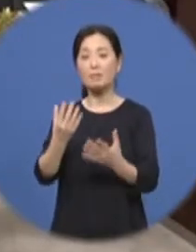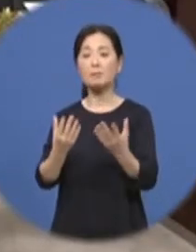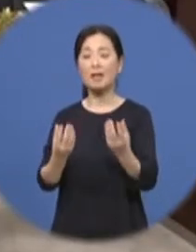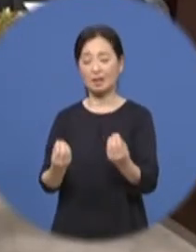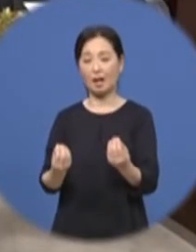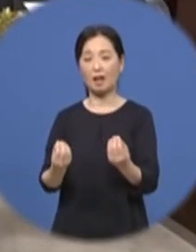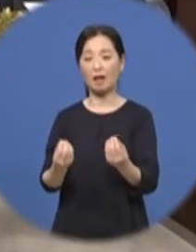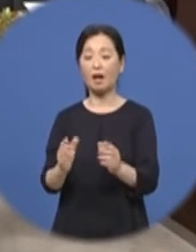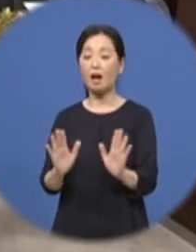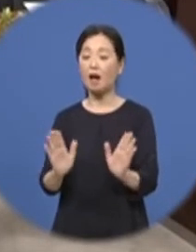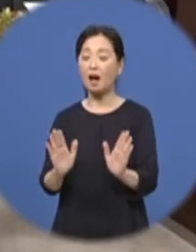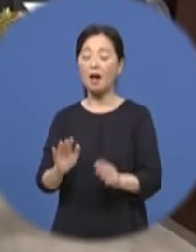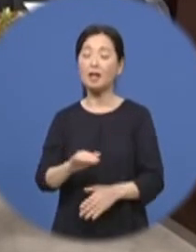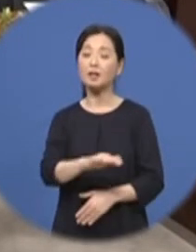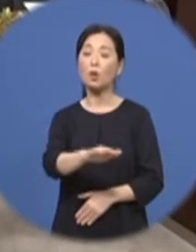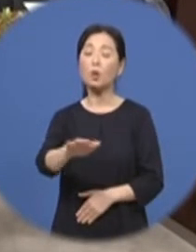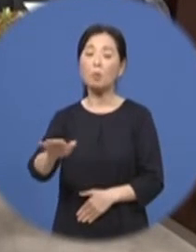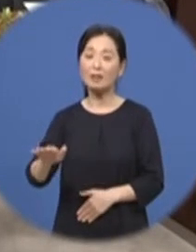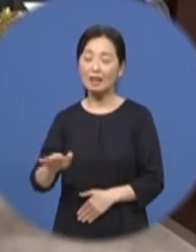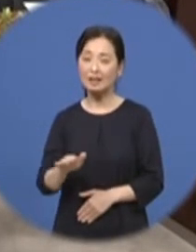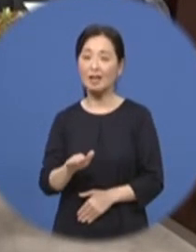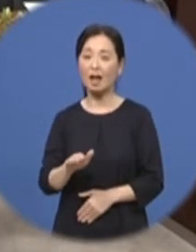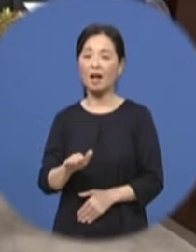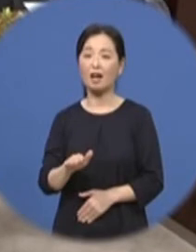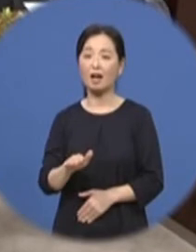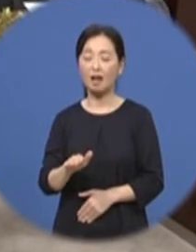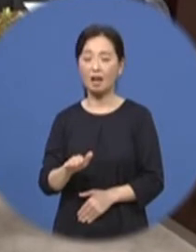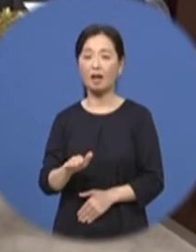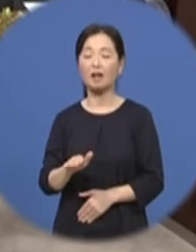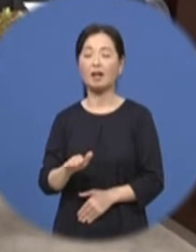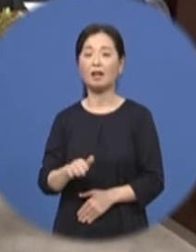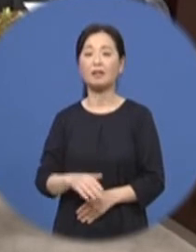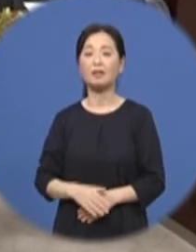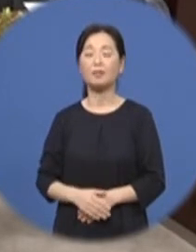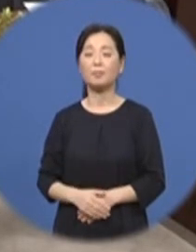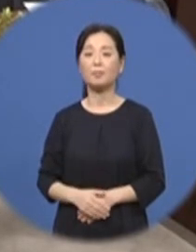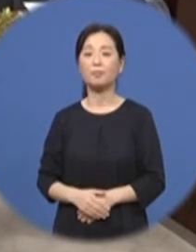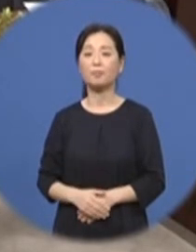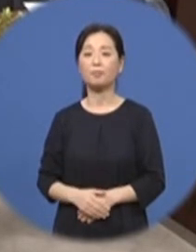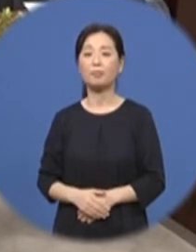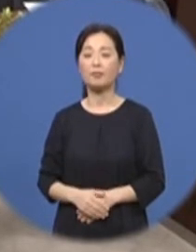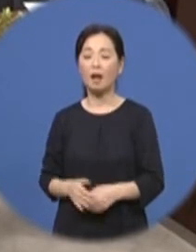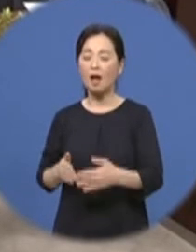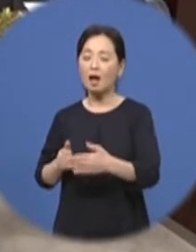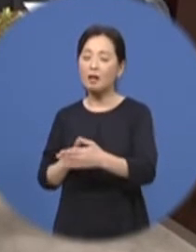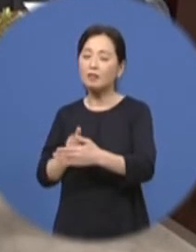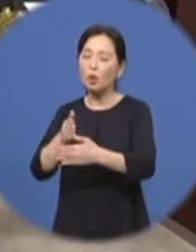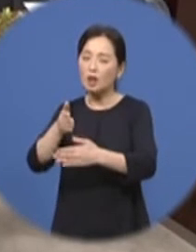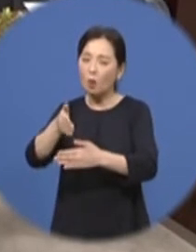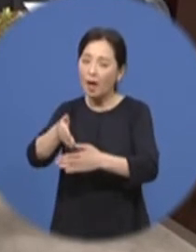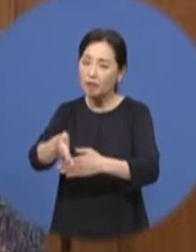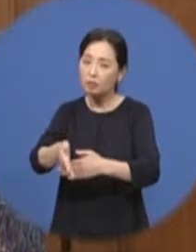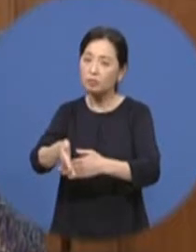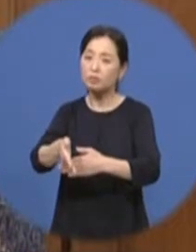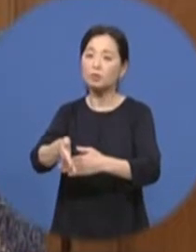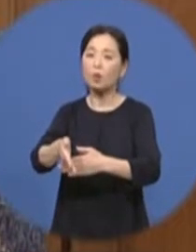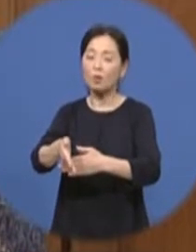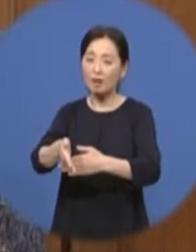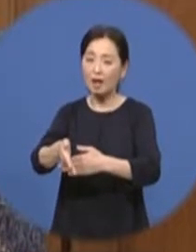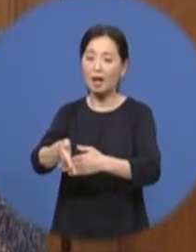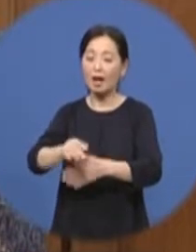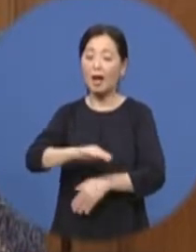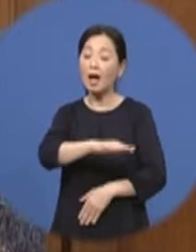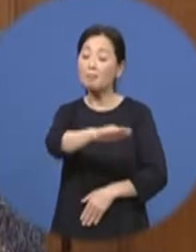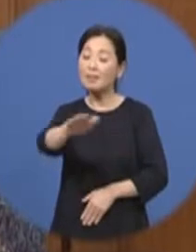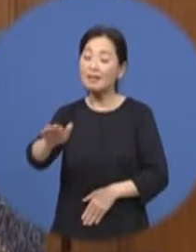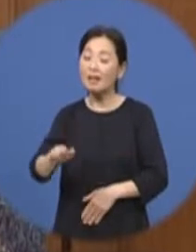たちがその舞台を通してもう本当に乗り越えていくことであるとか、みんなで